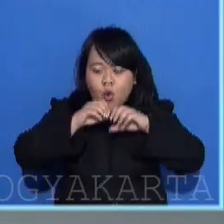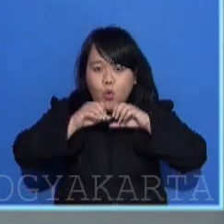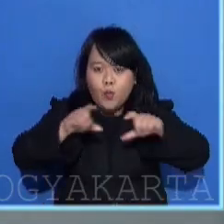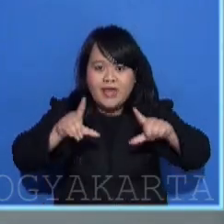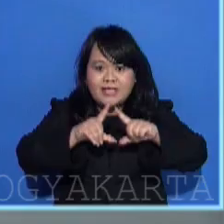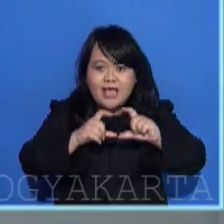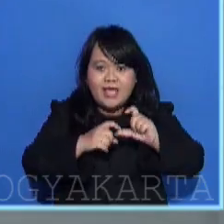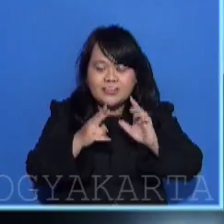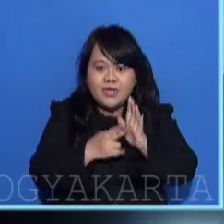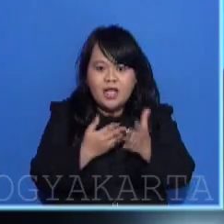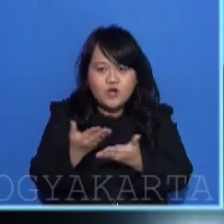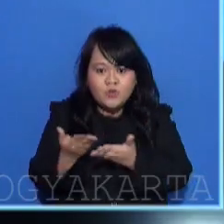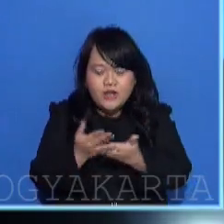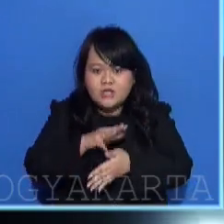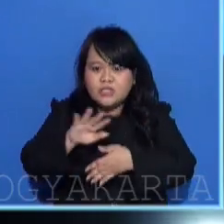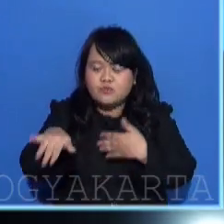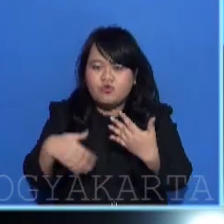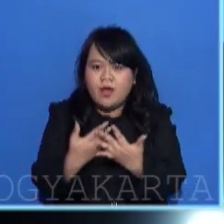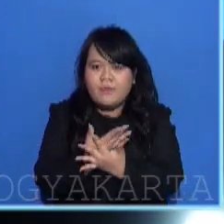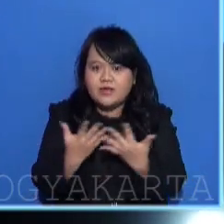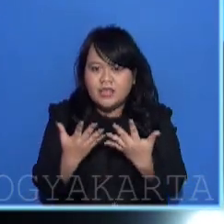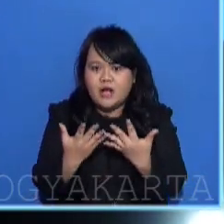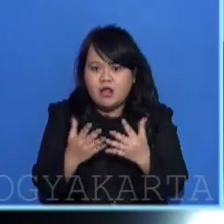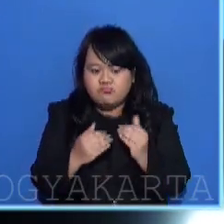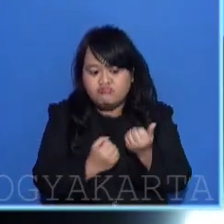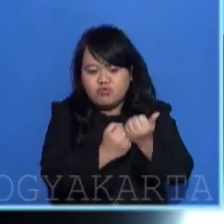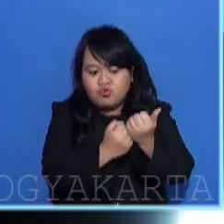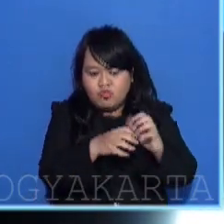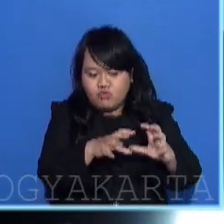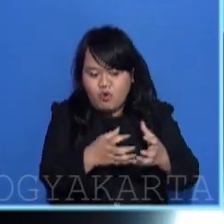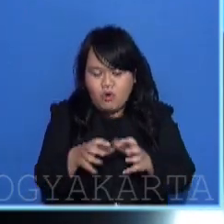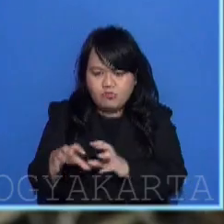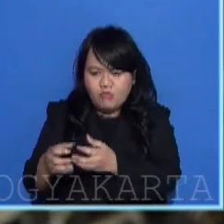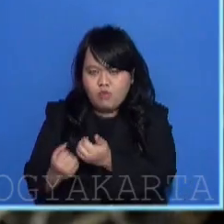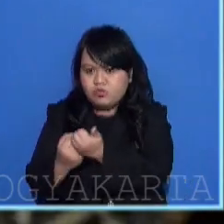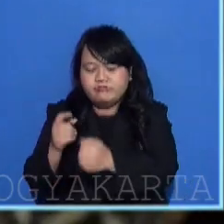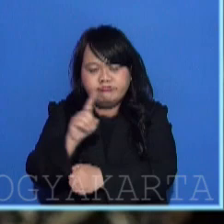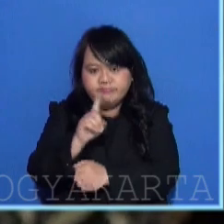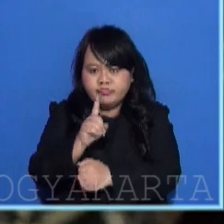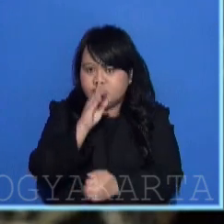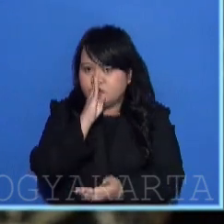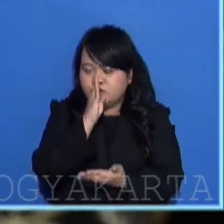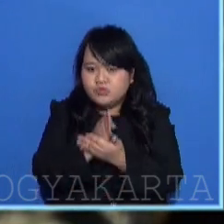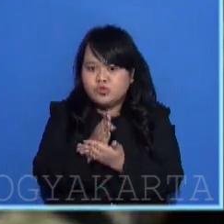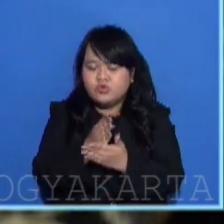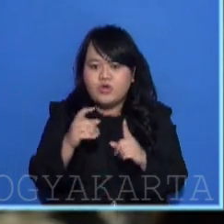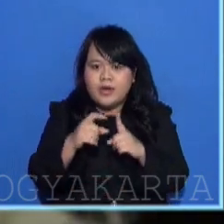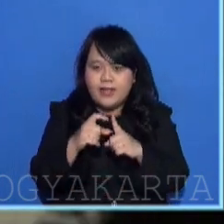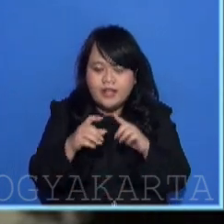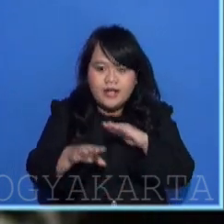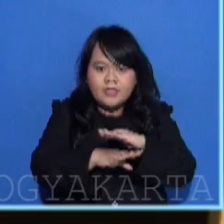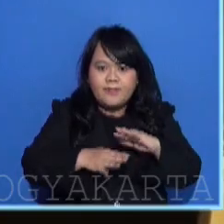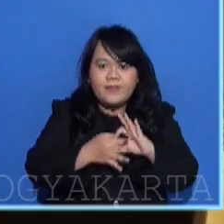ASN tetap harus melayani semua kalangan masyarakat tanpa ada keberpihakan pada satu golongan tertentu jujur dan berlandaskan pada data